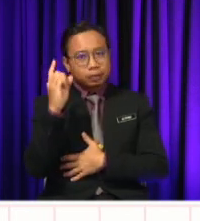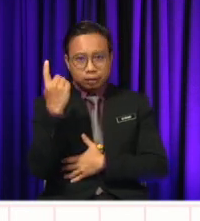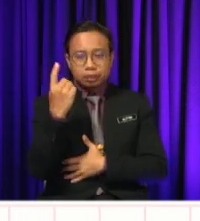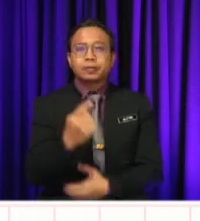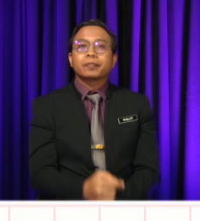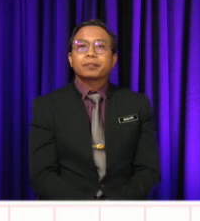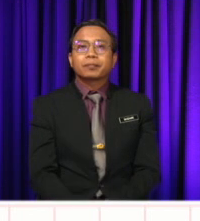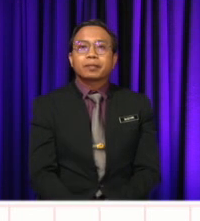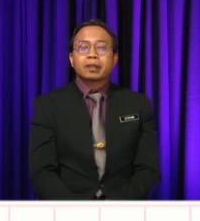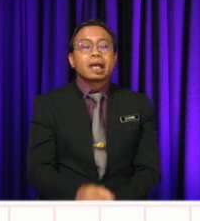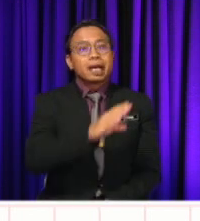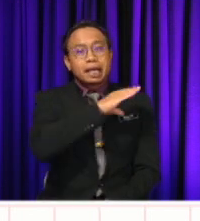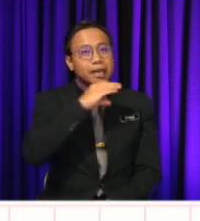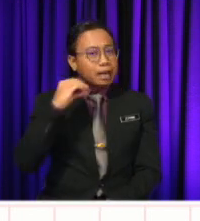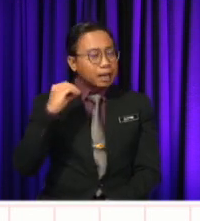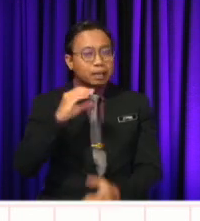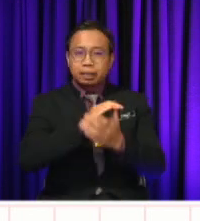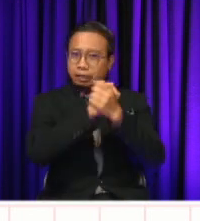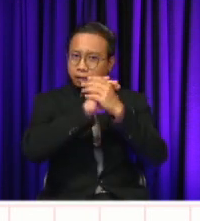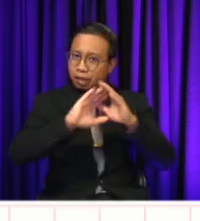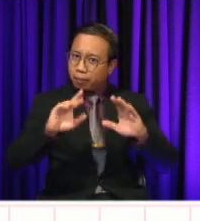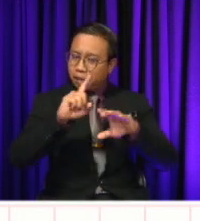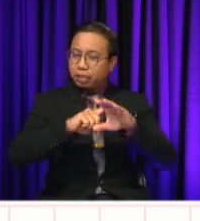dan dia selama digunakan